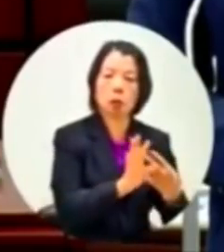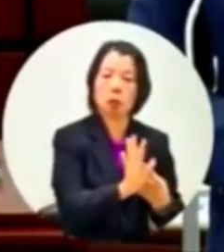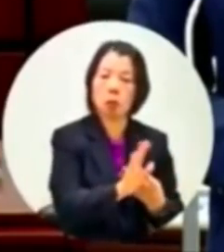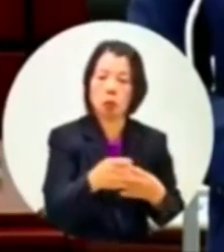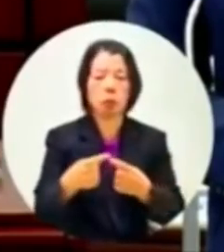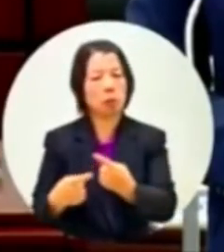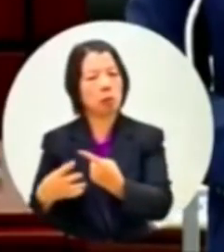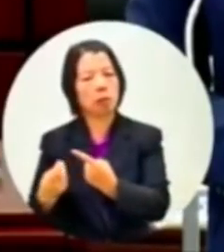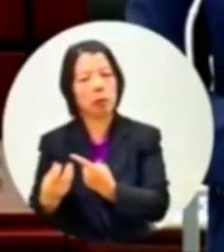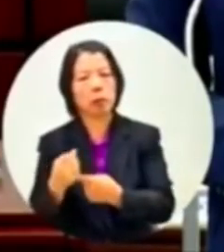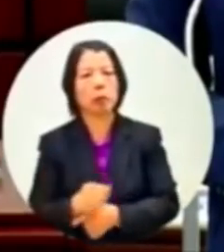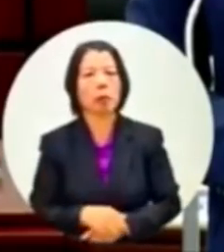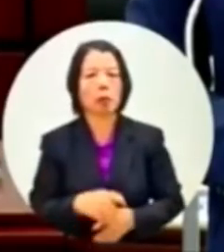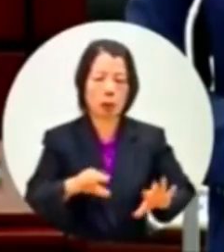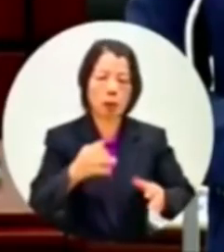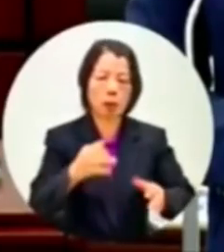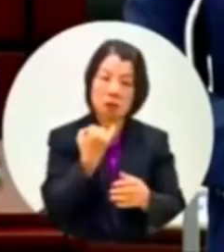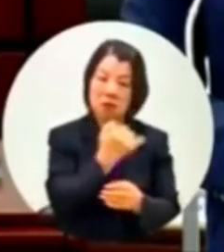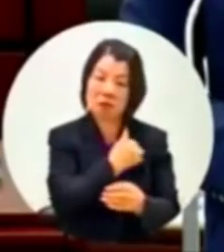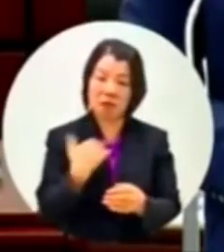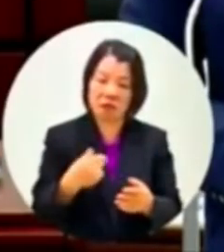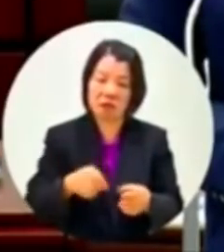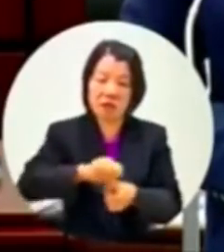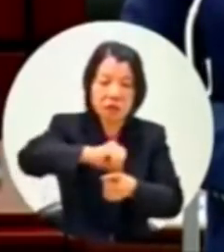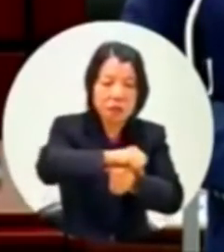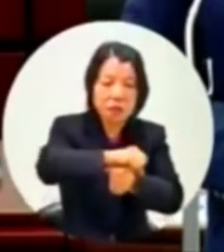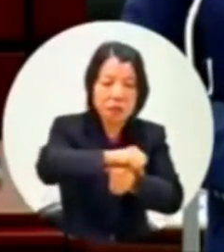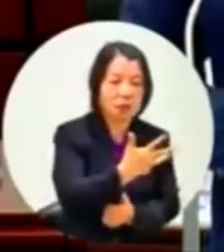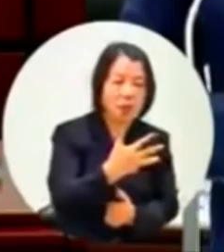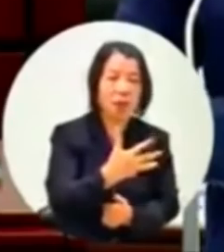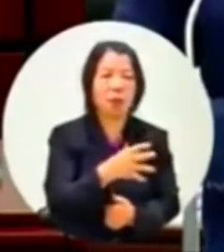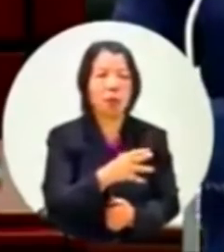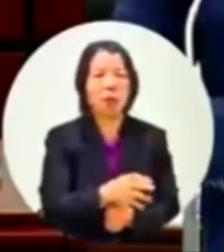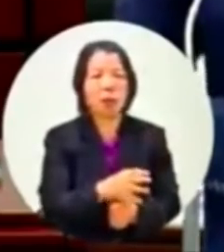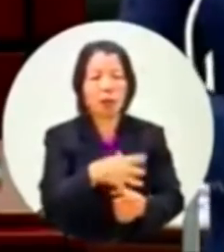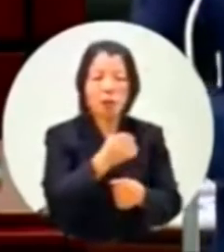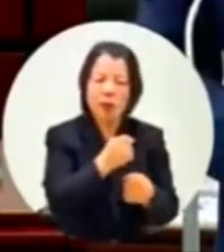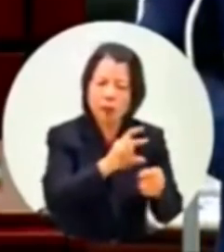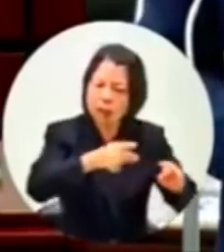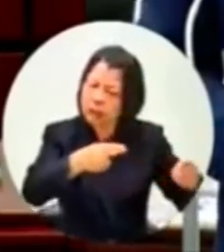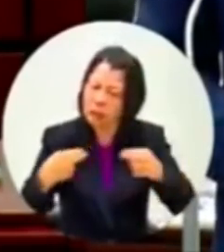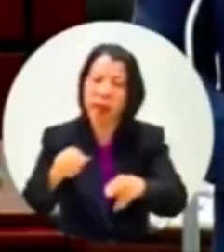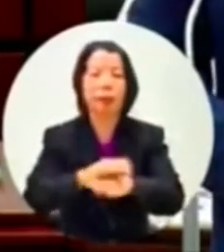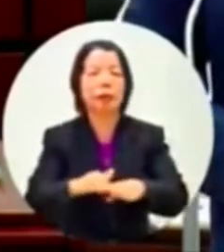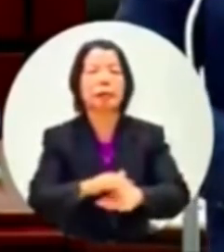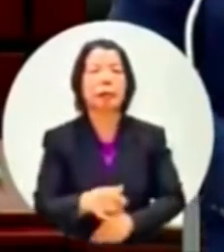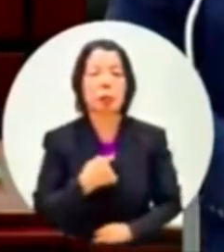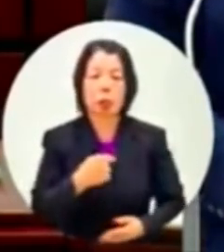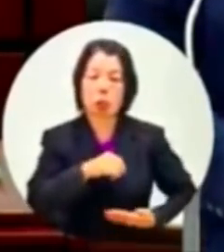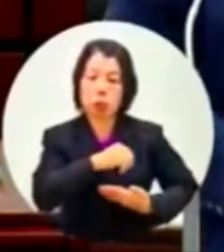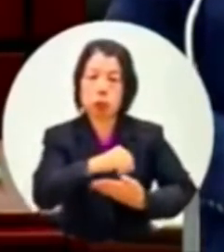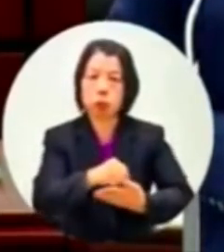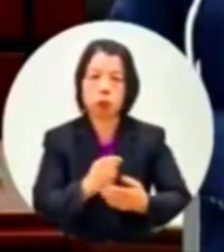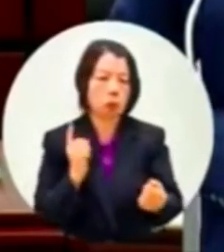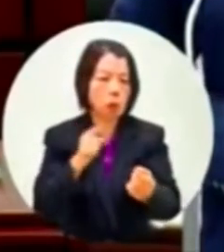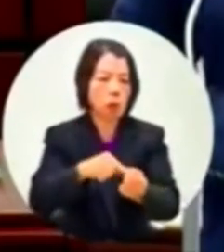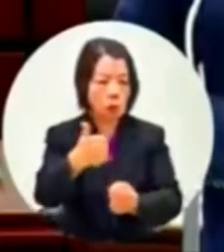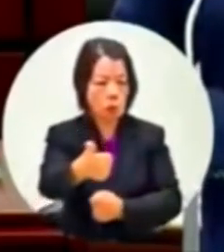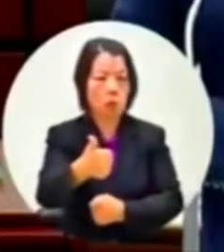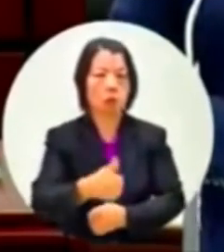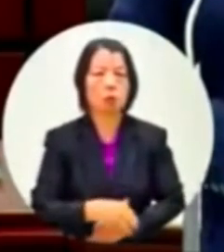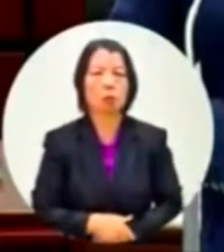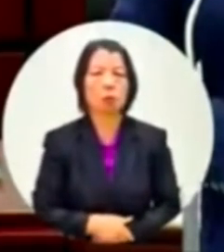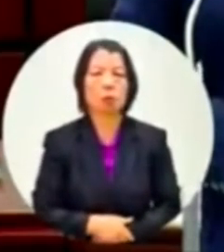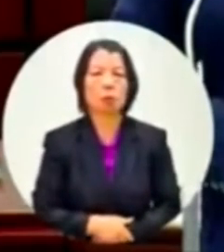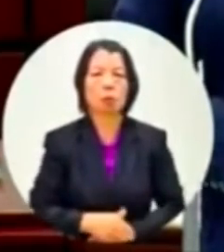间，你可能会五部二没有、三部八部四没有等等。 目前是这样。 我的建议，您讲的这些目标都非常好。 请求你